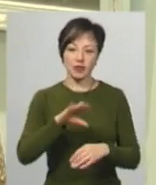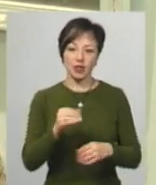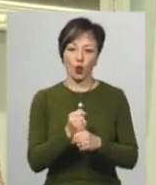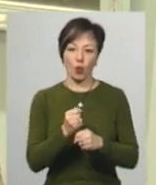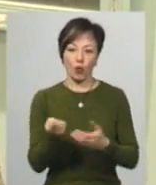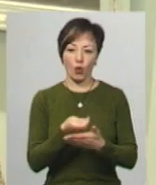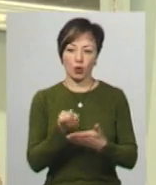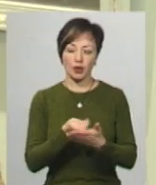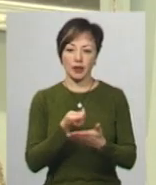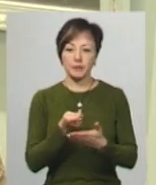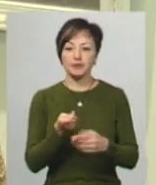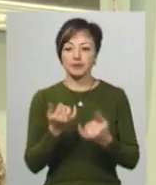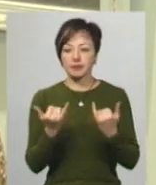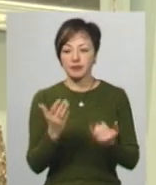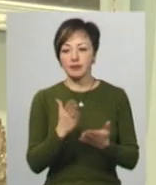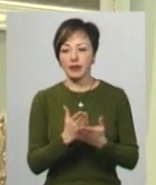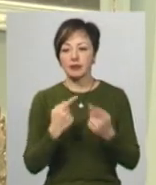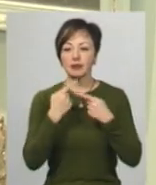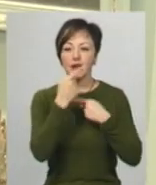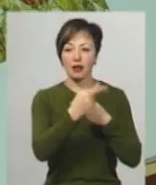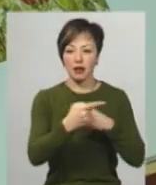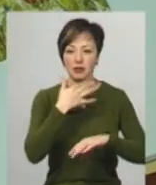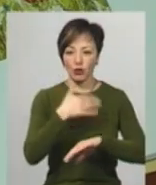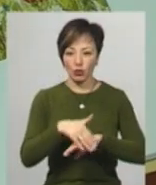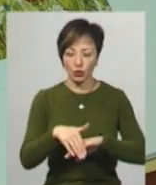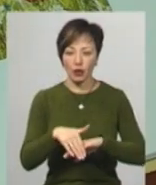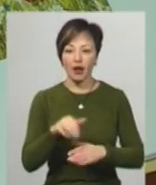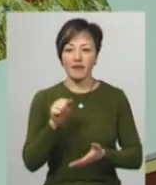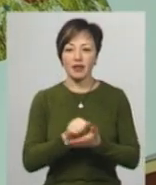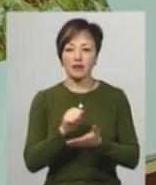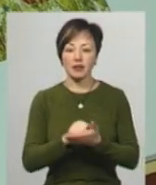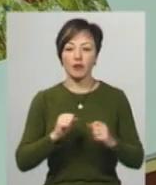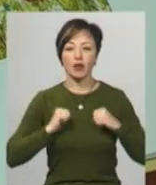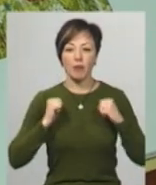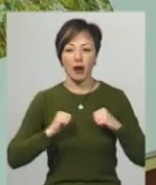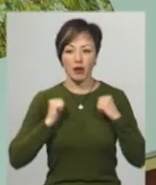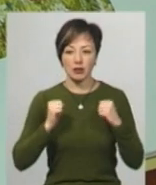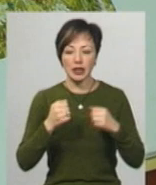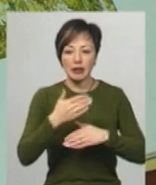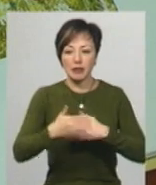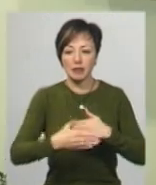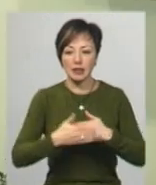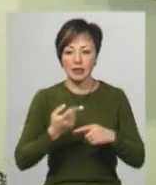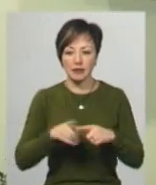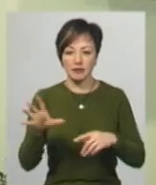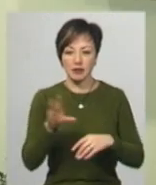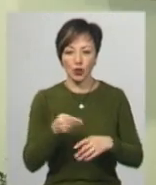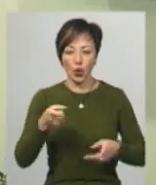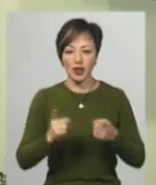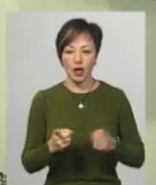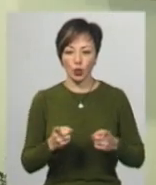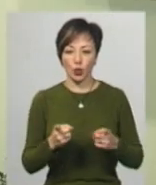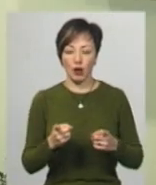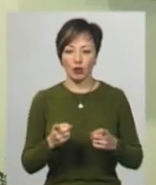навіть ті, що зараз десь знаходяться далеко за кордоном. Видавництво намагалося наблизити це все до натурального, тому